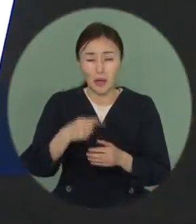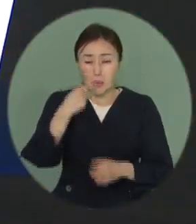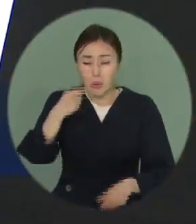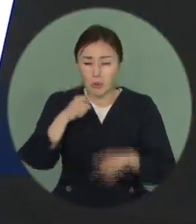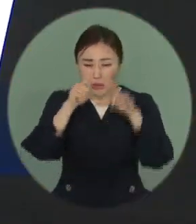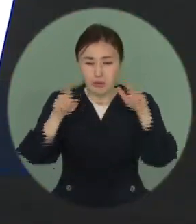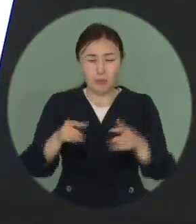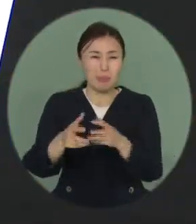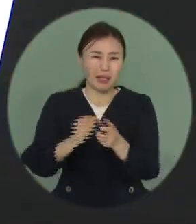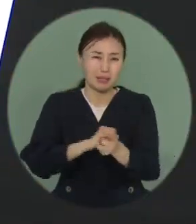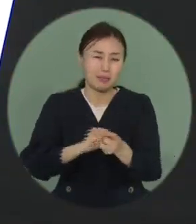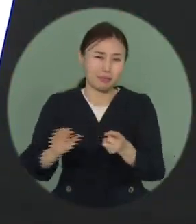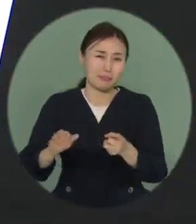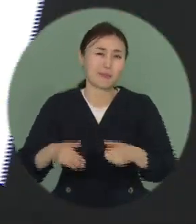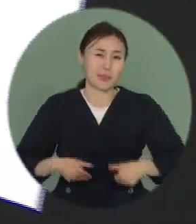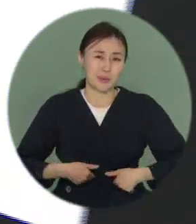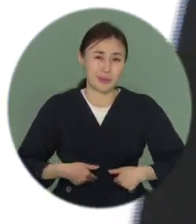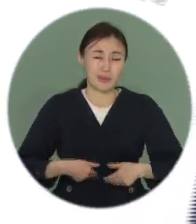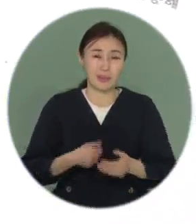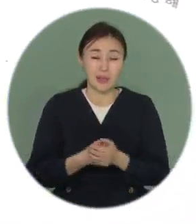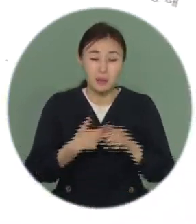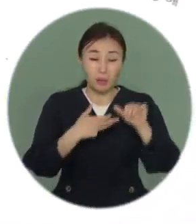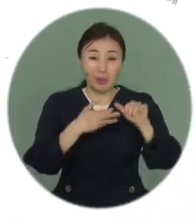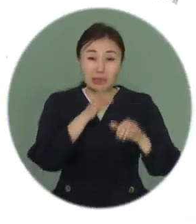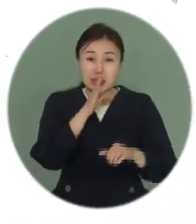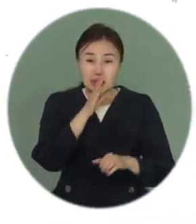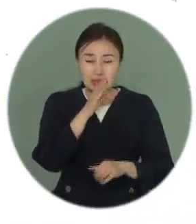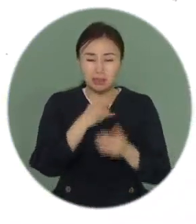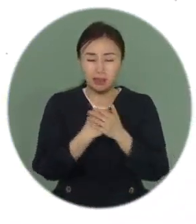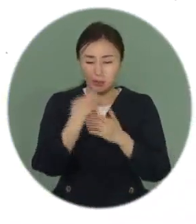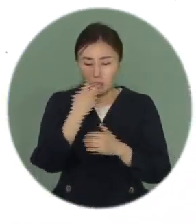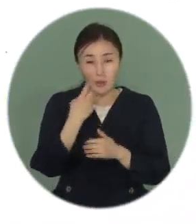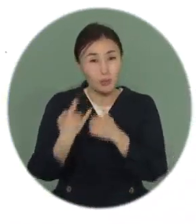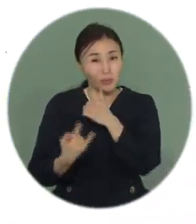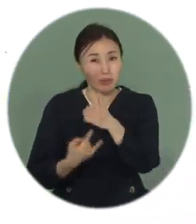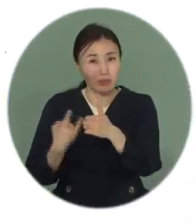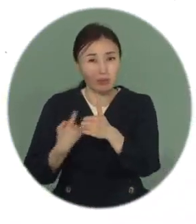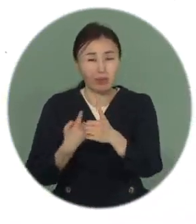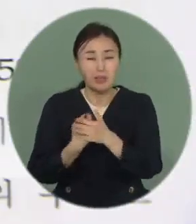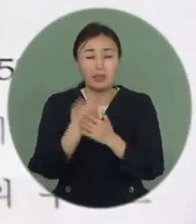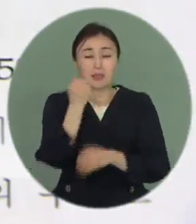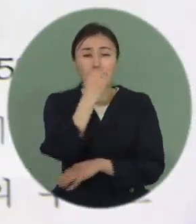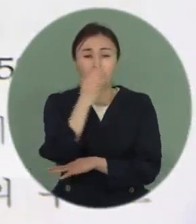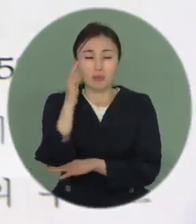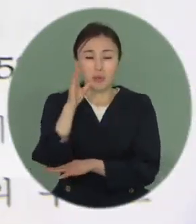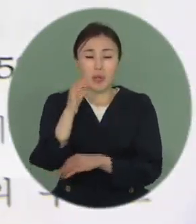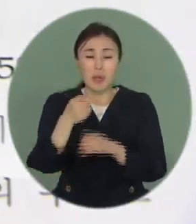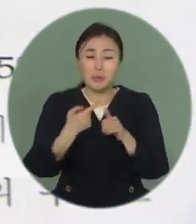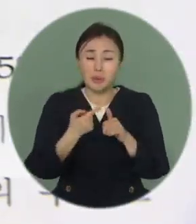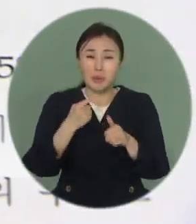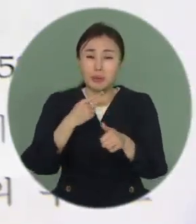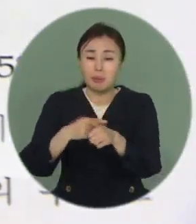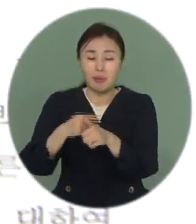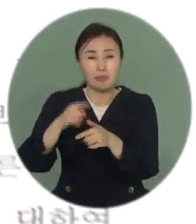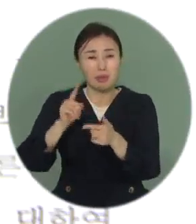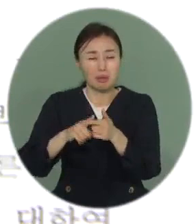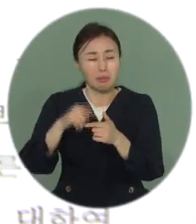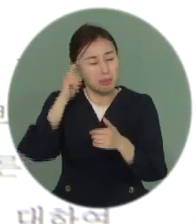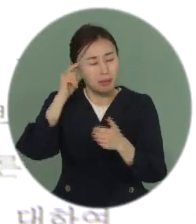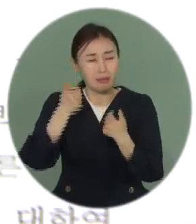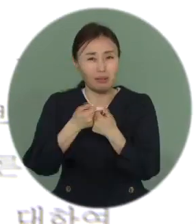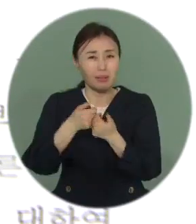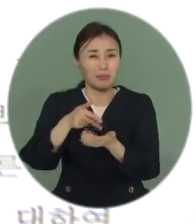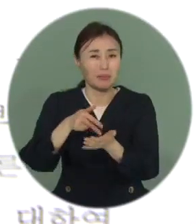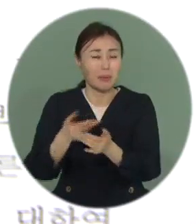한다는게 한편 이에 대해 518 진상규명 조사위원회는 보도 자료를 내고 비판에 대해 반박했습니다